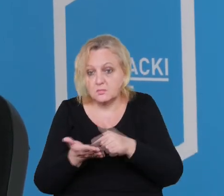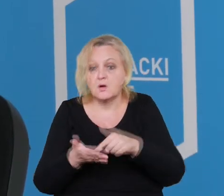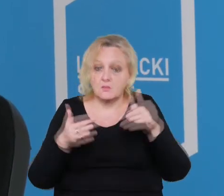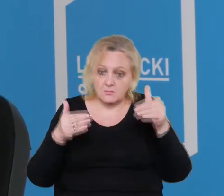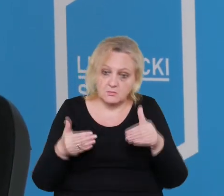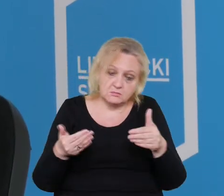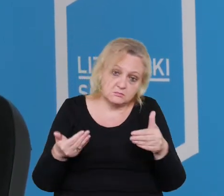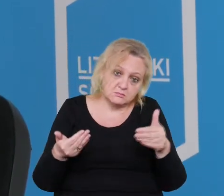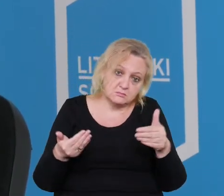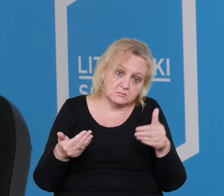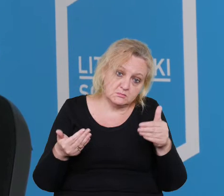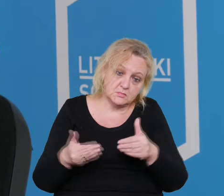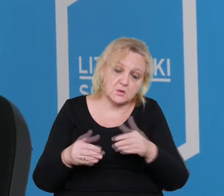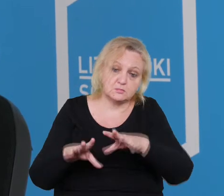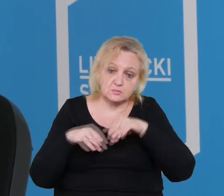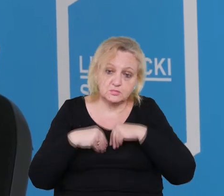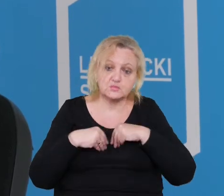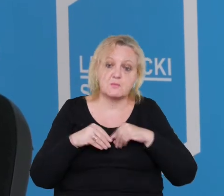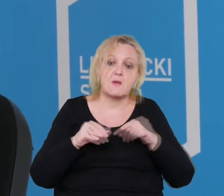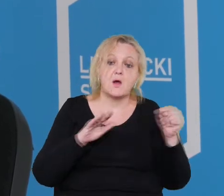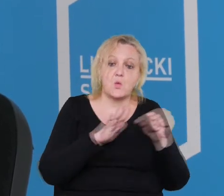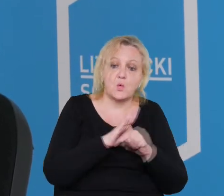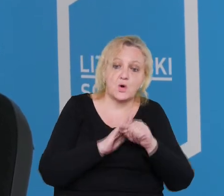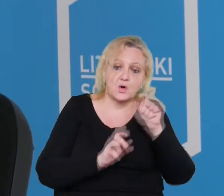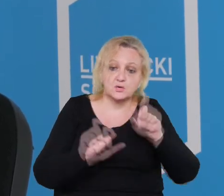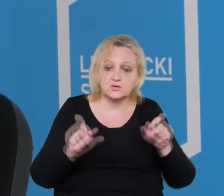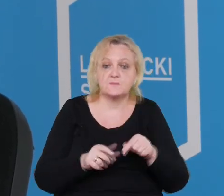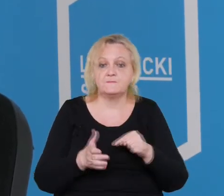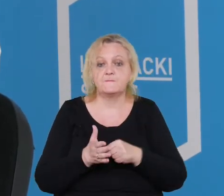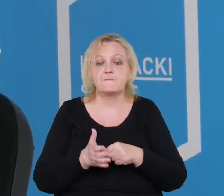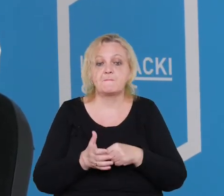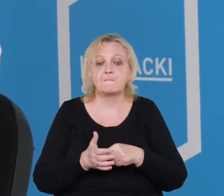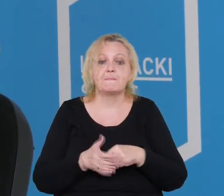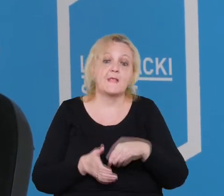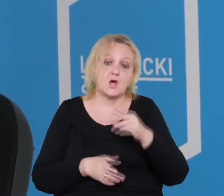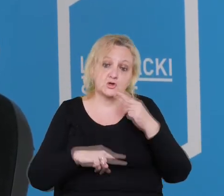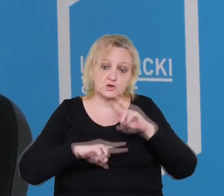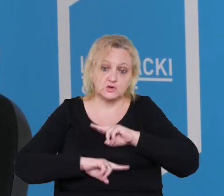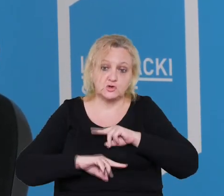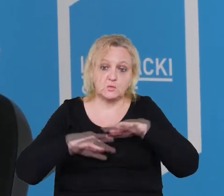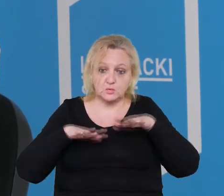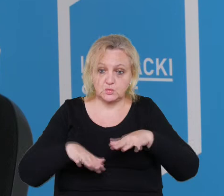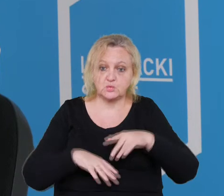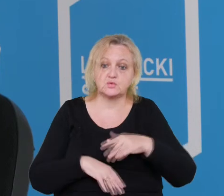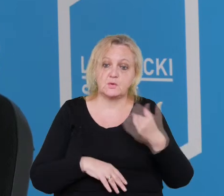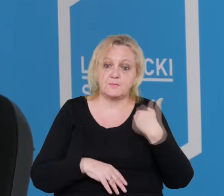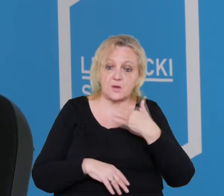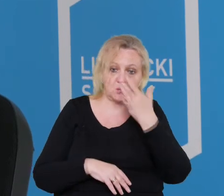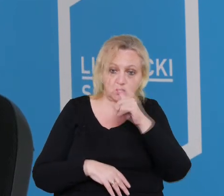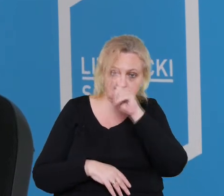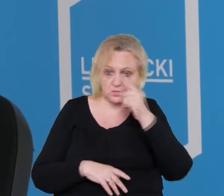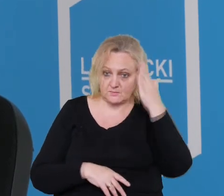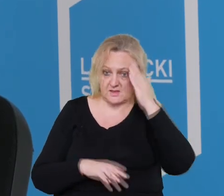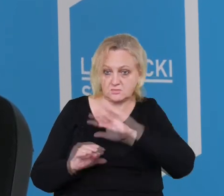przyjmował imigrantów też Sopot w Sopocie mieszka wielu białorusinów i Białorusi Neck